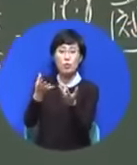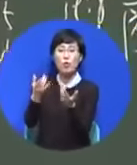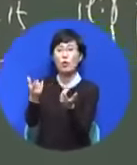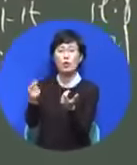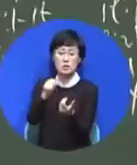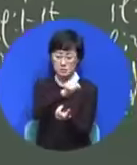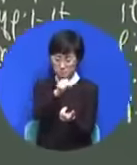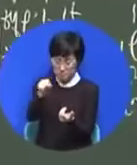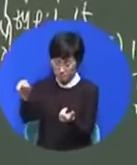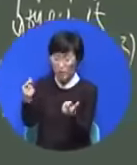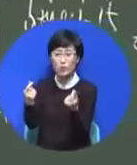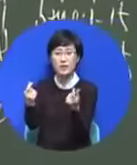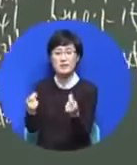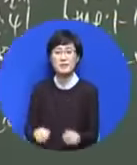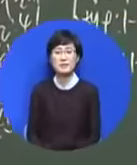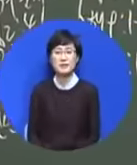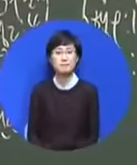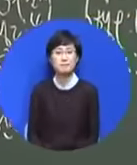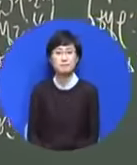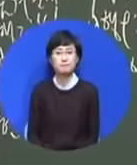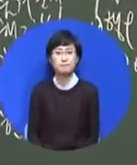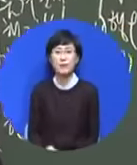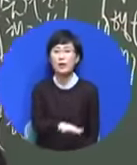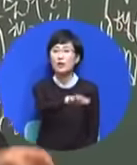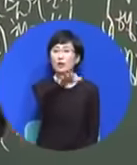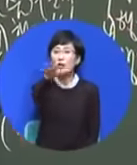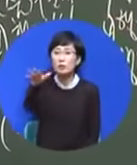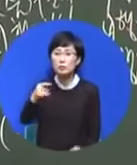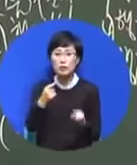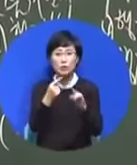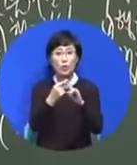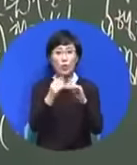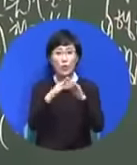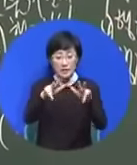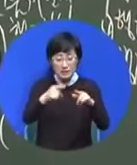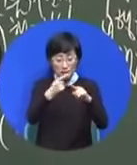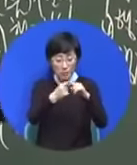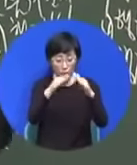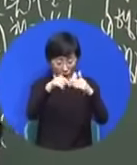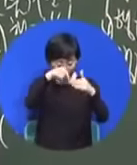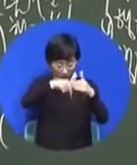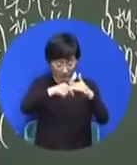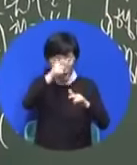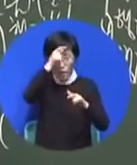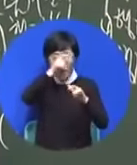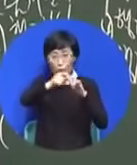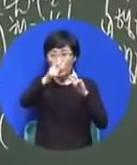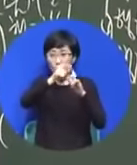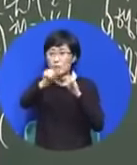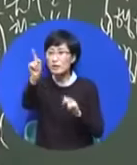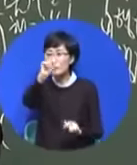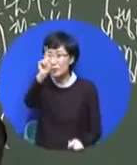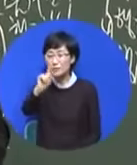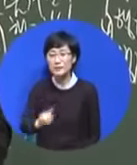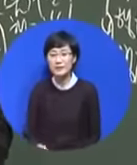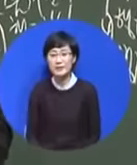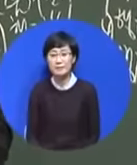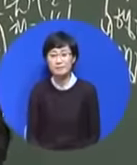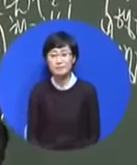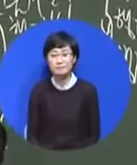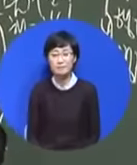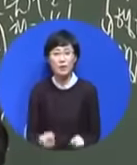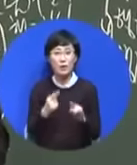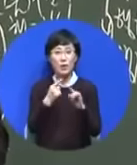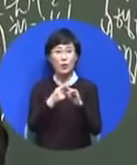축복입니다 사실 여러분 교회 고민이 뭡니까 교회 고민이